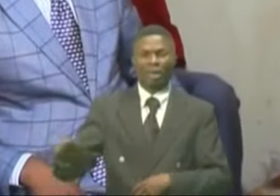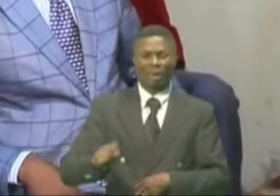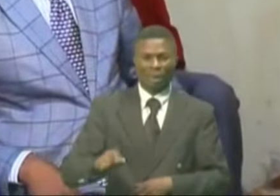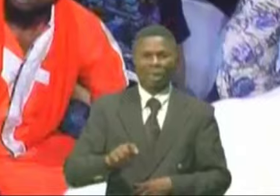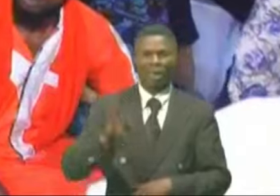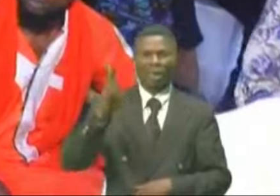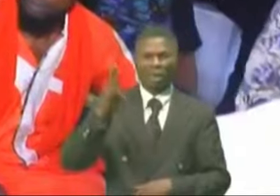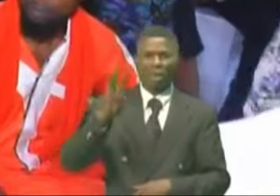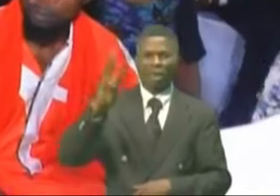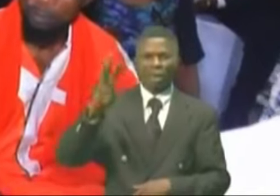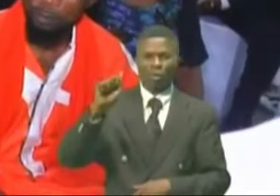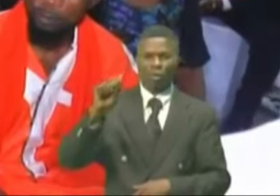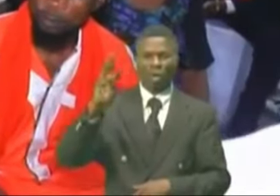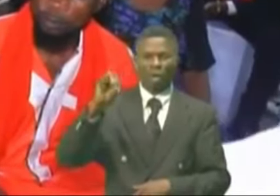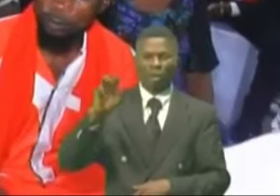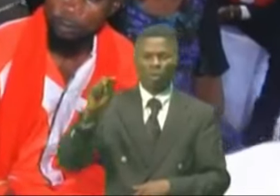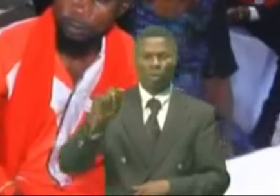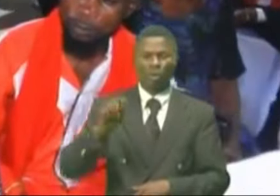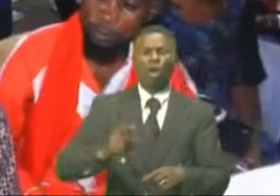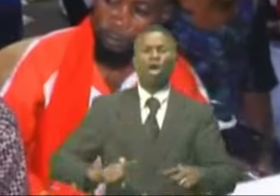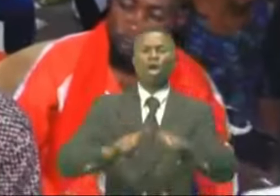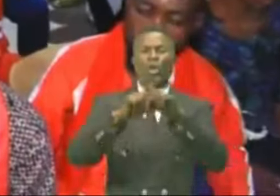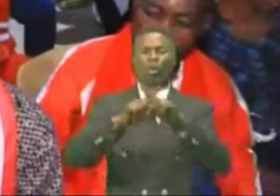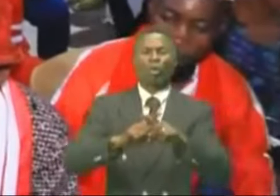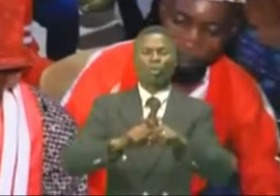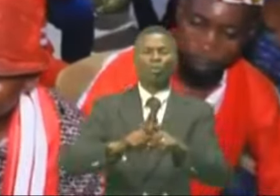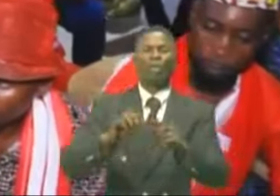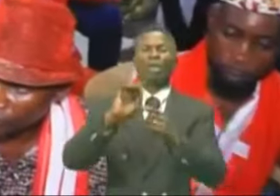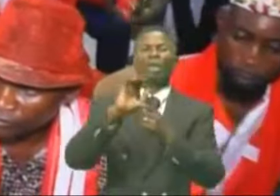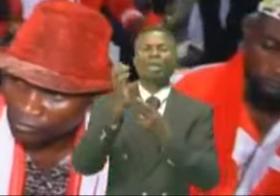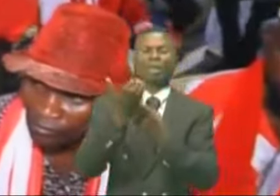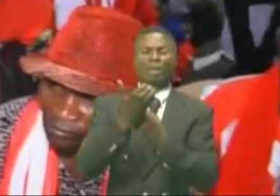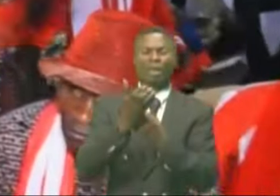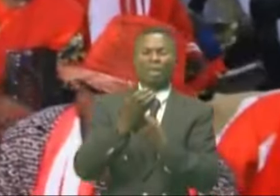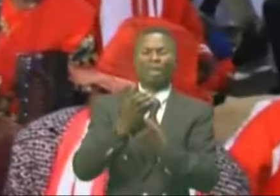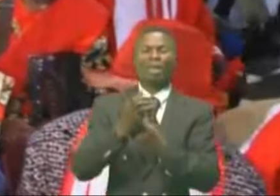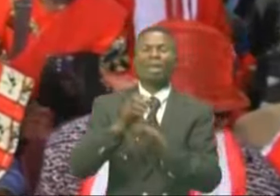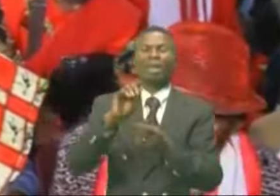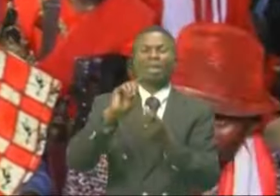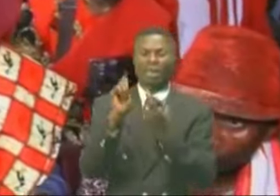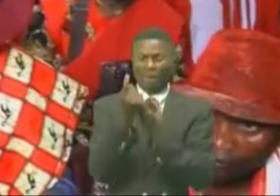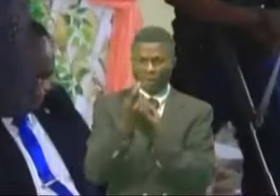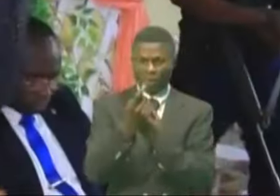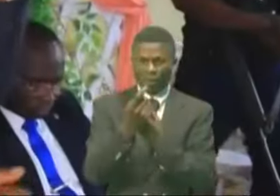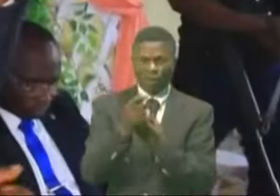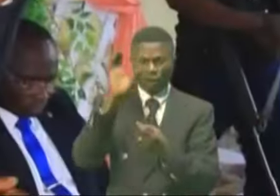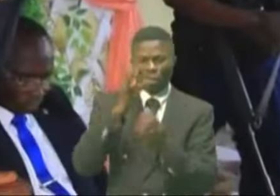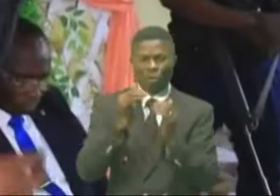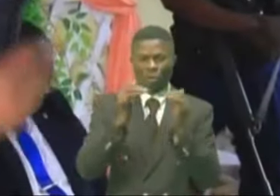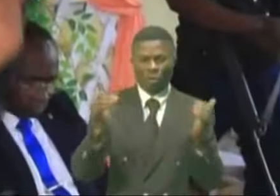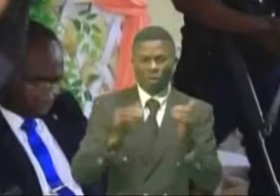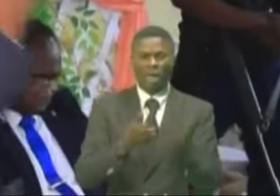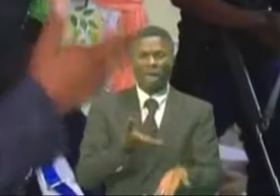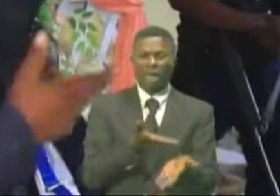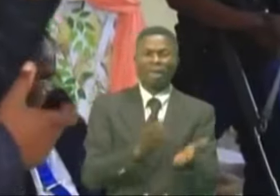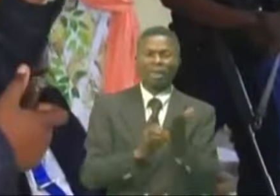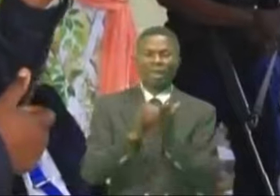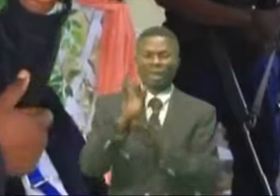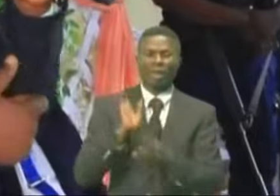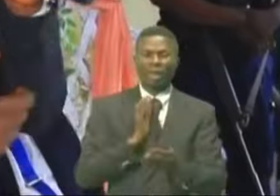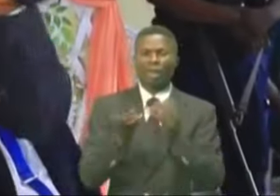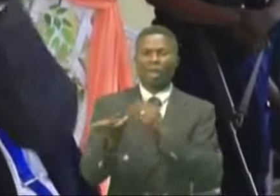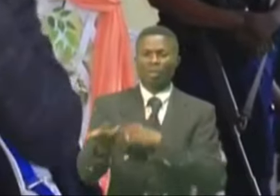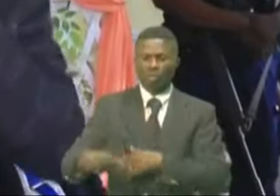Kwamoud en proie aux conflits ethniques. Il est temps de faire la paix entre nous pour favoriser le développement de notre